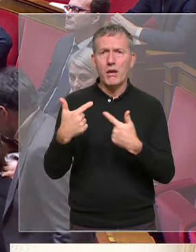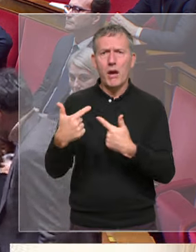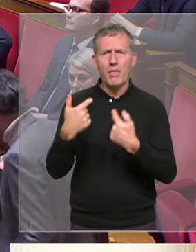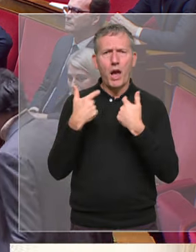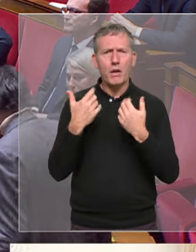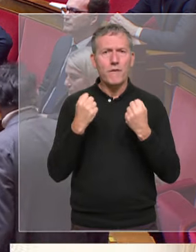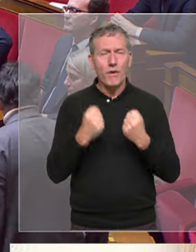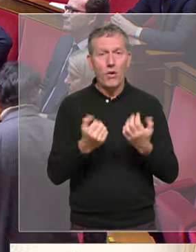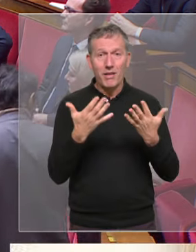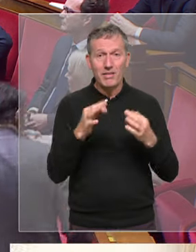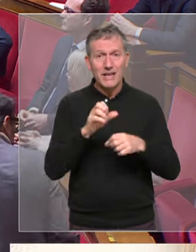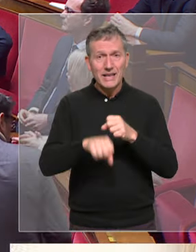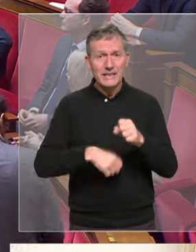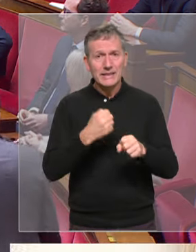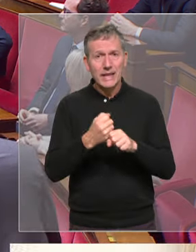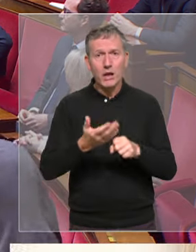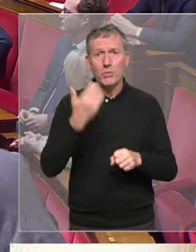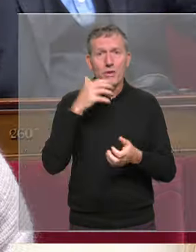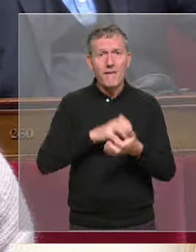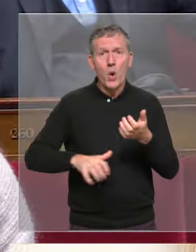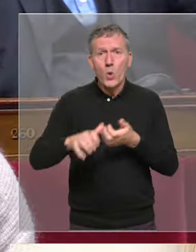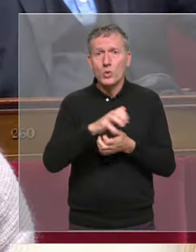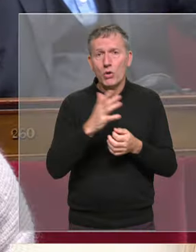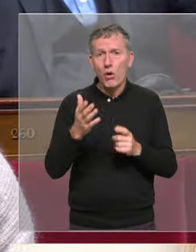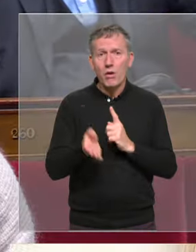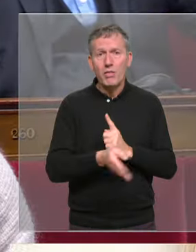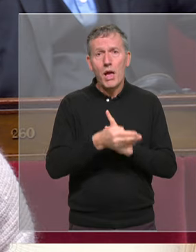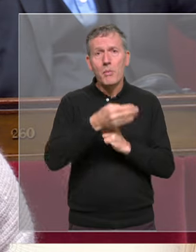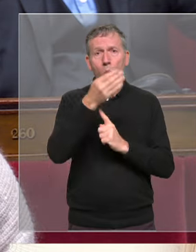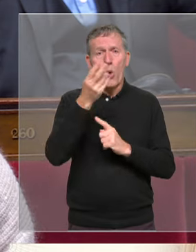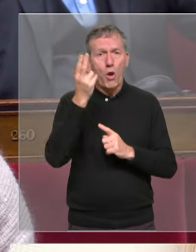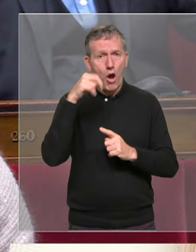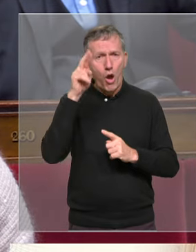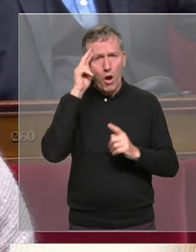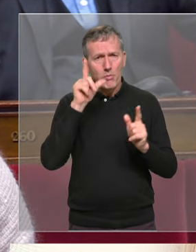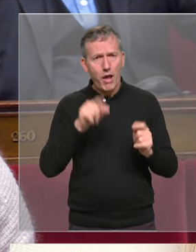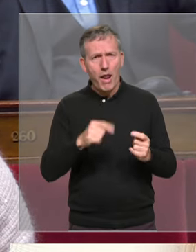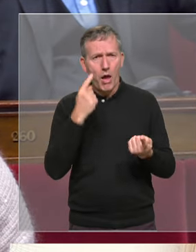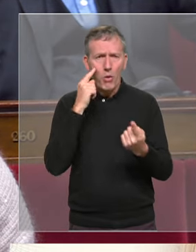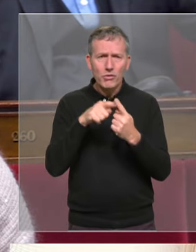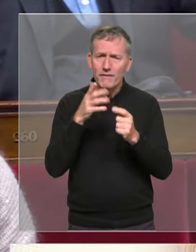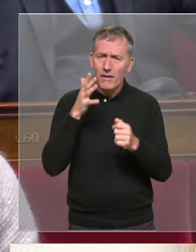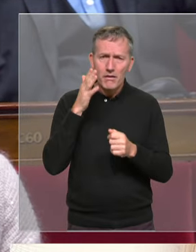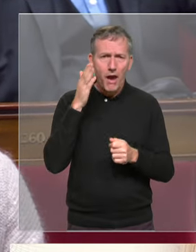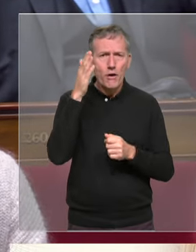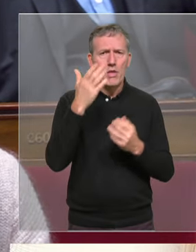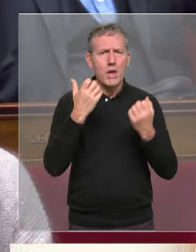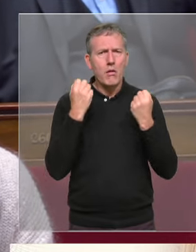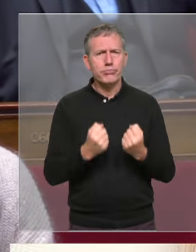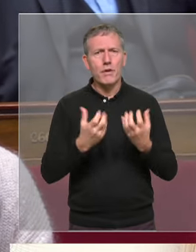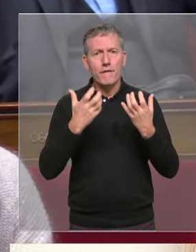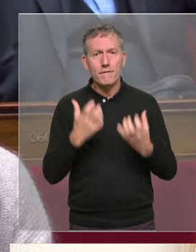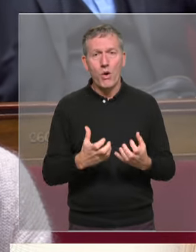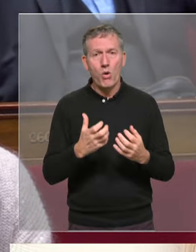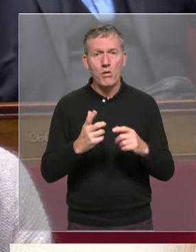10 ans et la révolution de la dignité du Maïdan, il meurt le drapeau européen au poing pour un avenir meilleur. En attaquant l'Ukraine, c'est